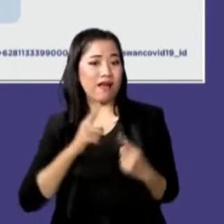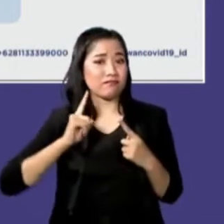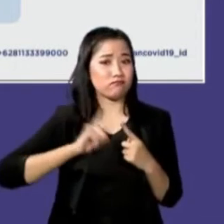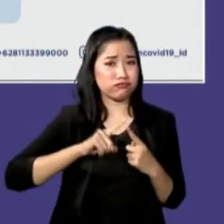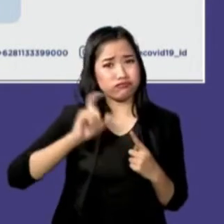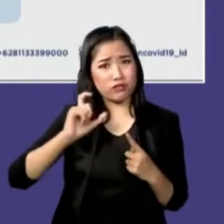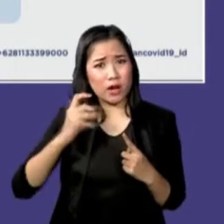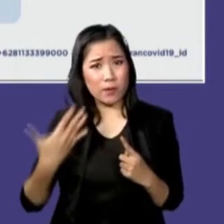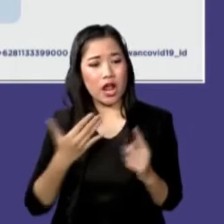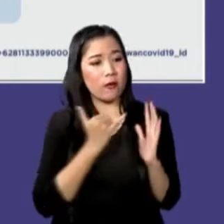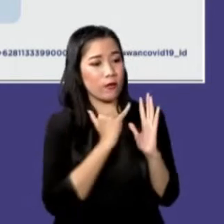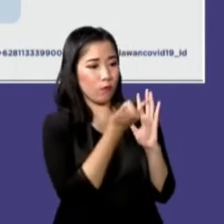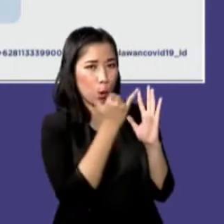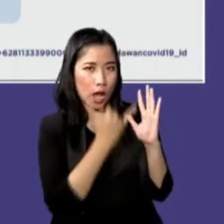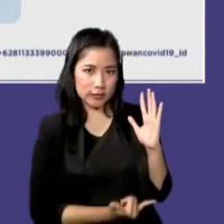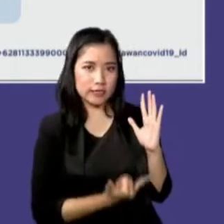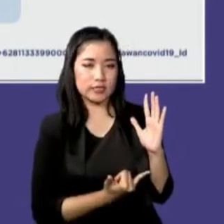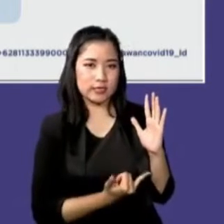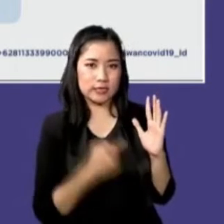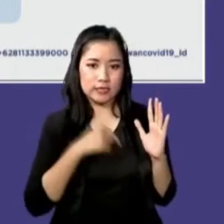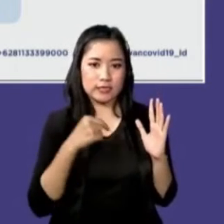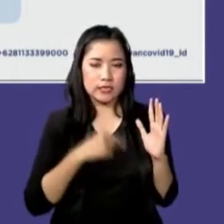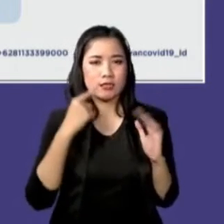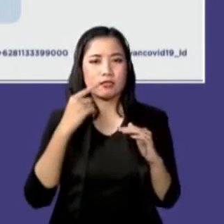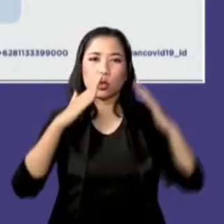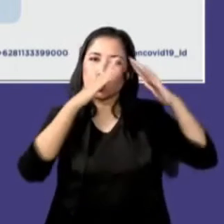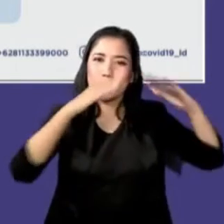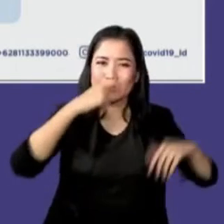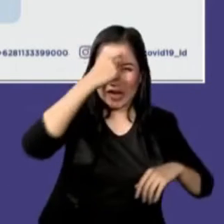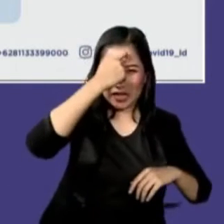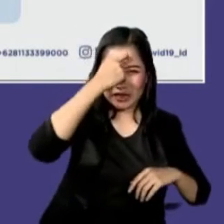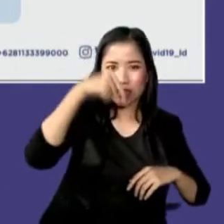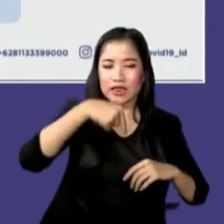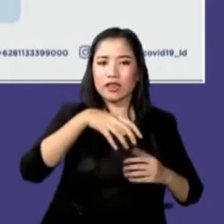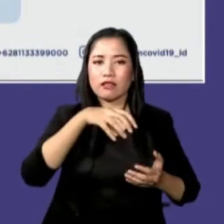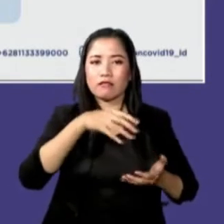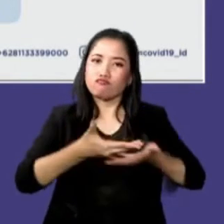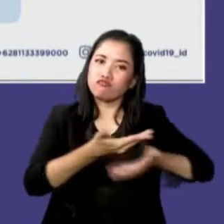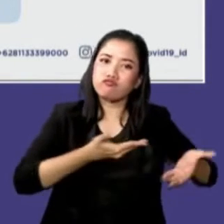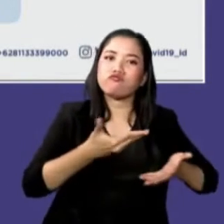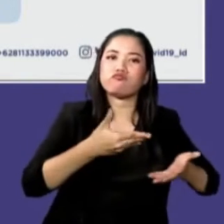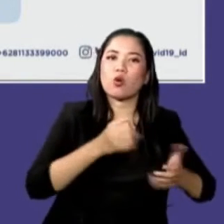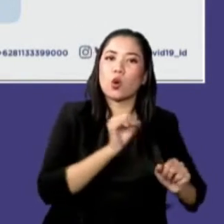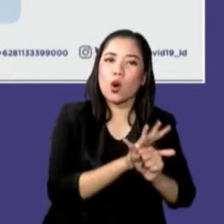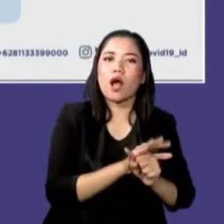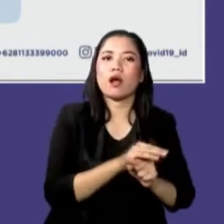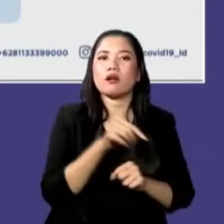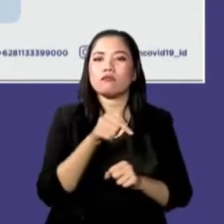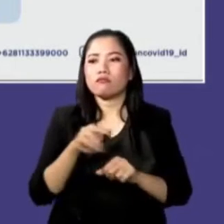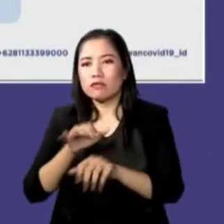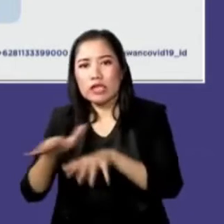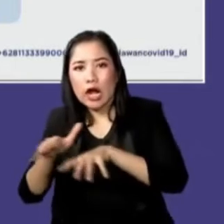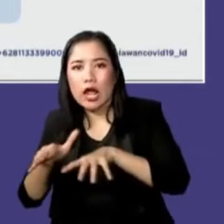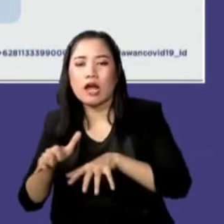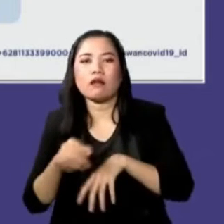melakukan evaluasi apakah rumah sakit yang menangani pasien COVID-19 terdampak bencana alam. Jika